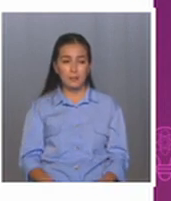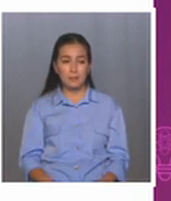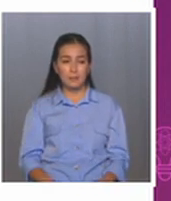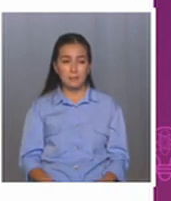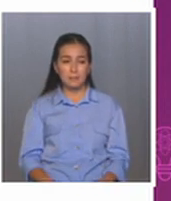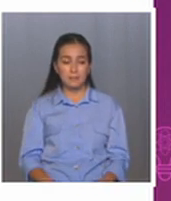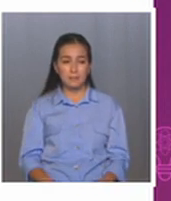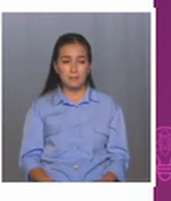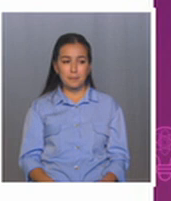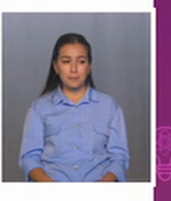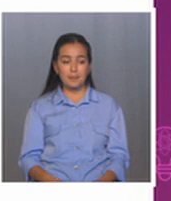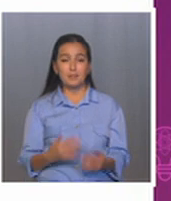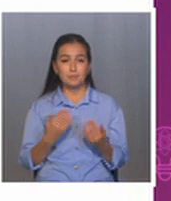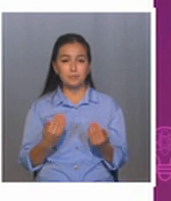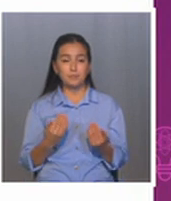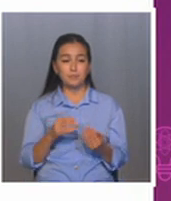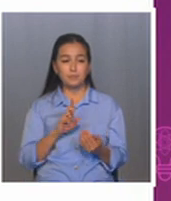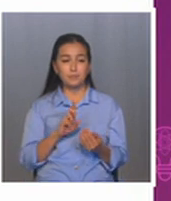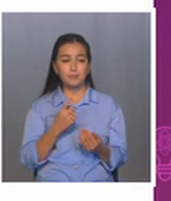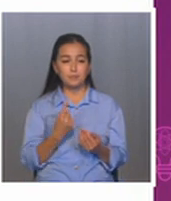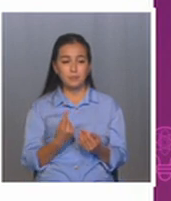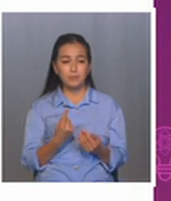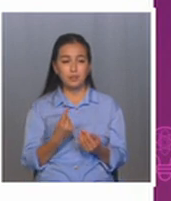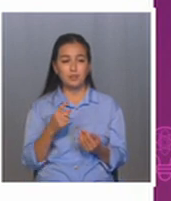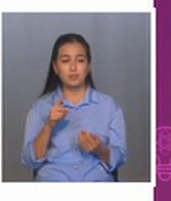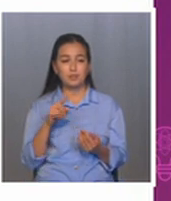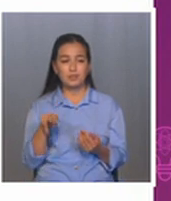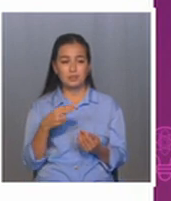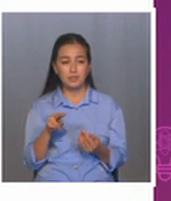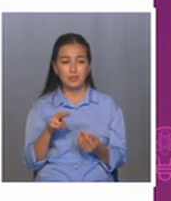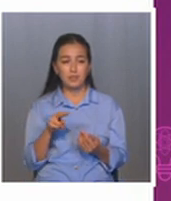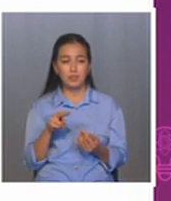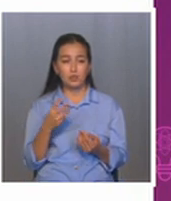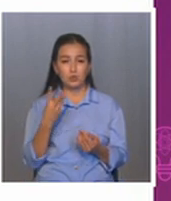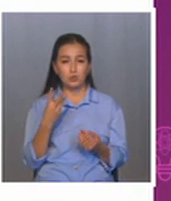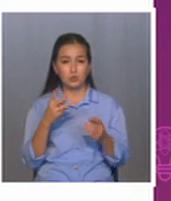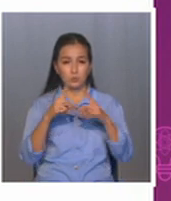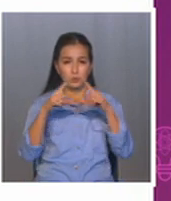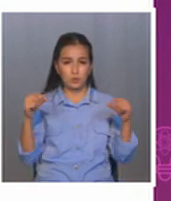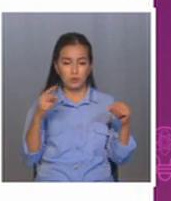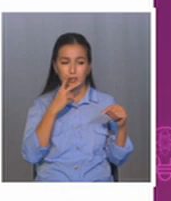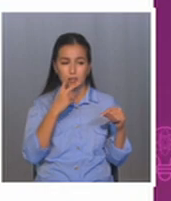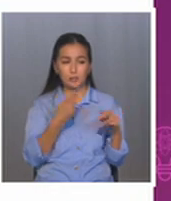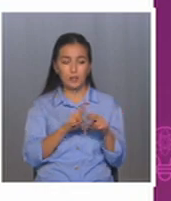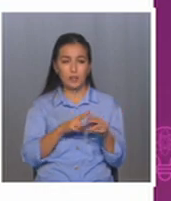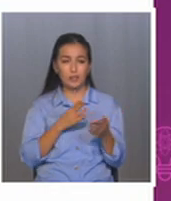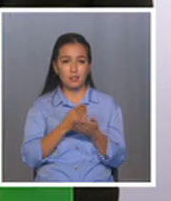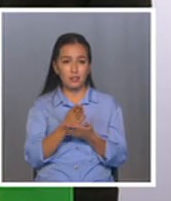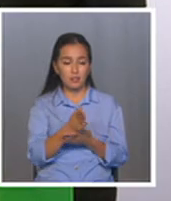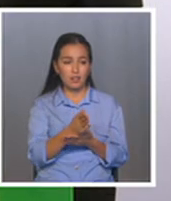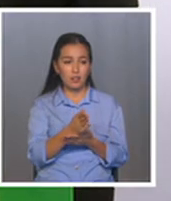Енді Б1, Б, Д үш бұрыштың қарастырайық. ол тік бұрышты үш бұрыш